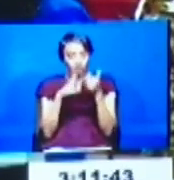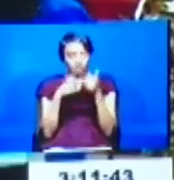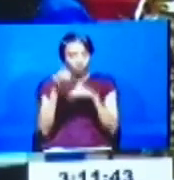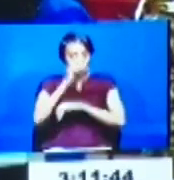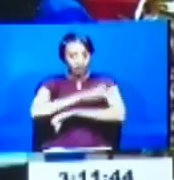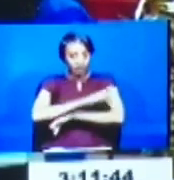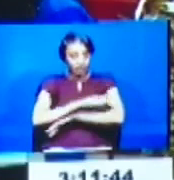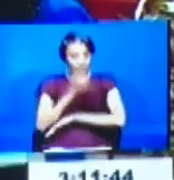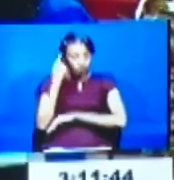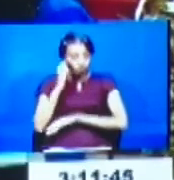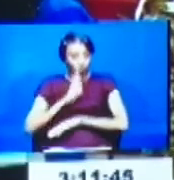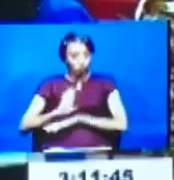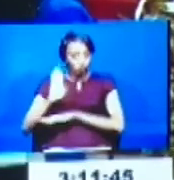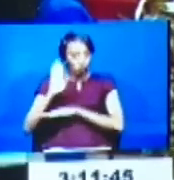ekisooka